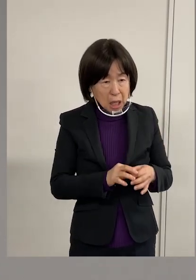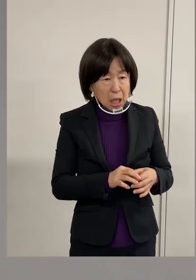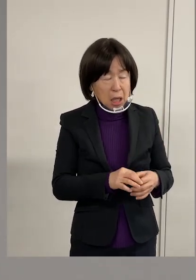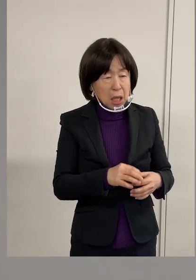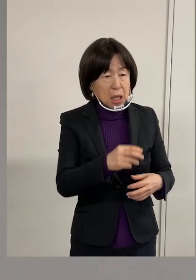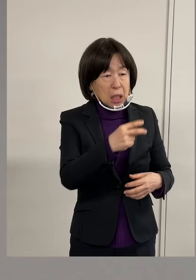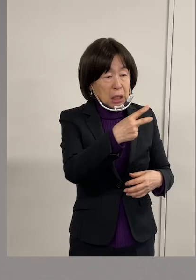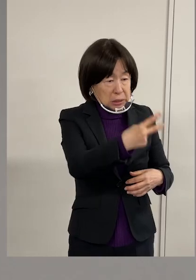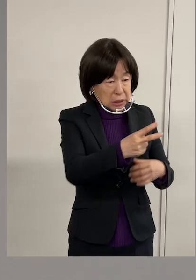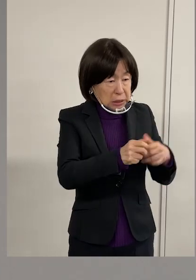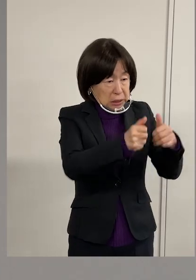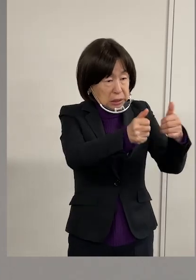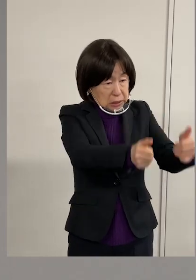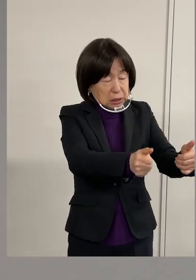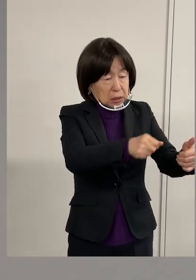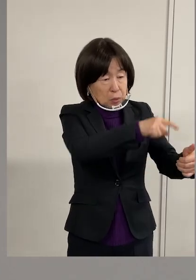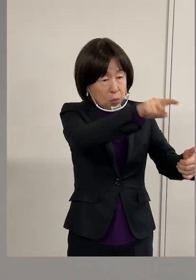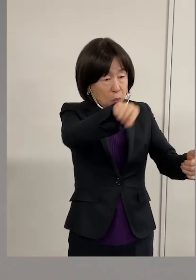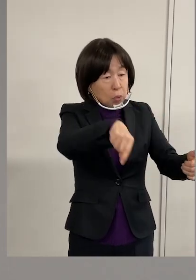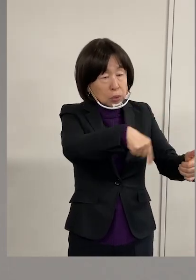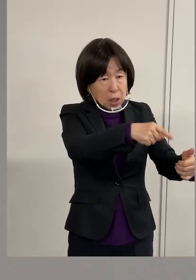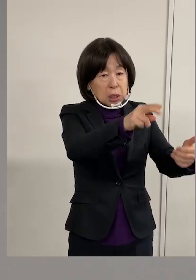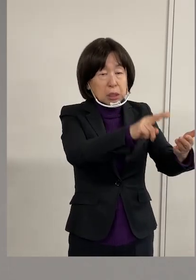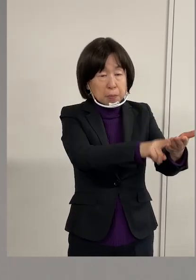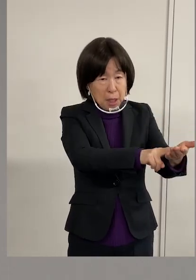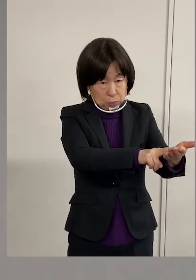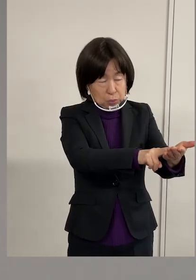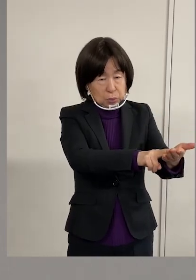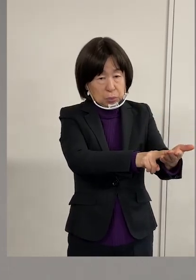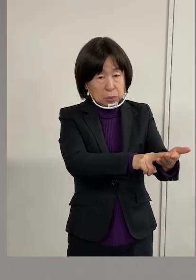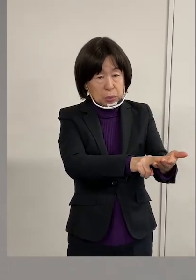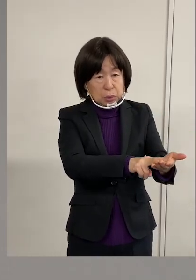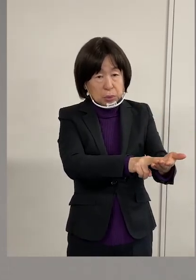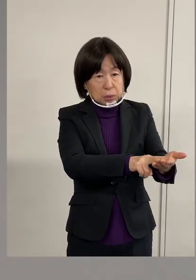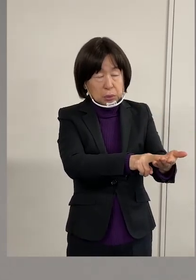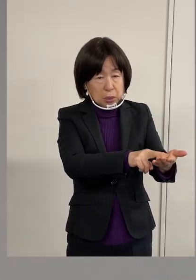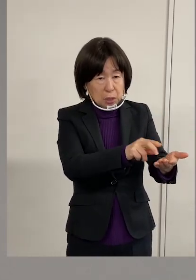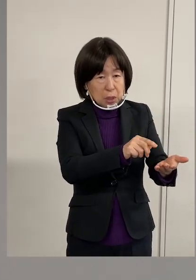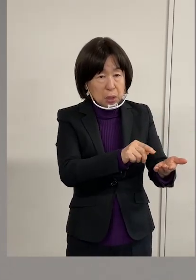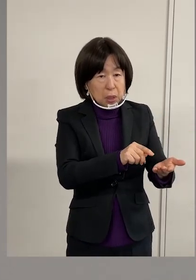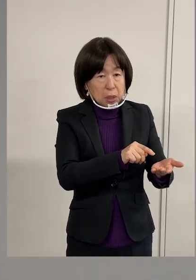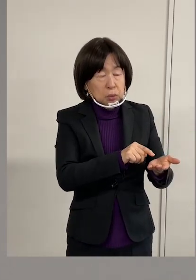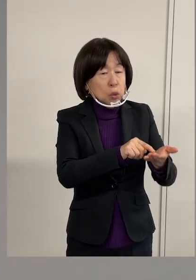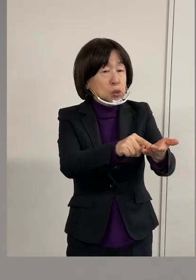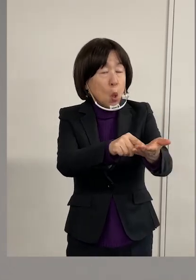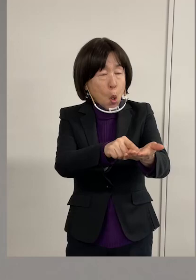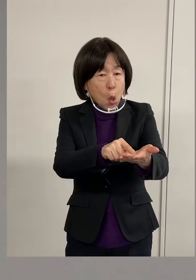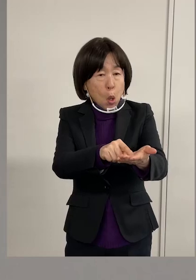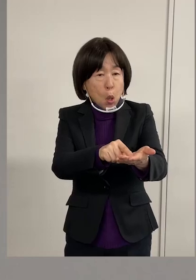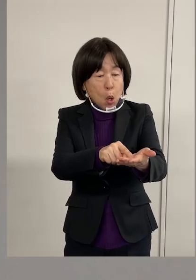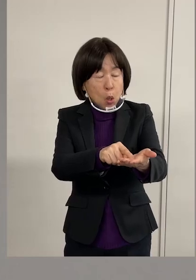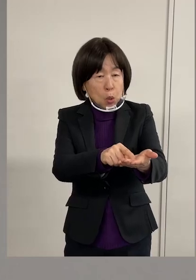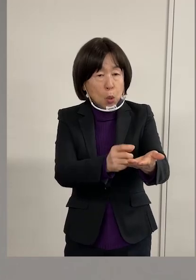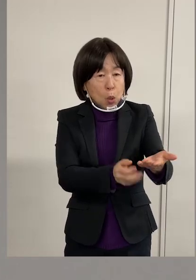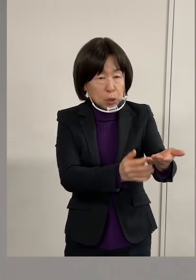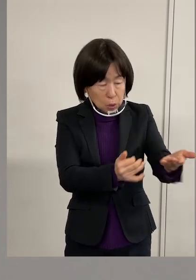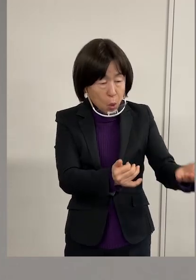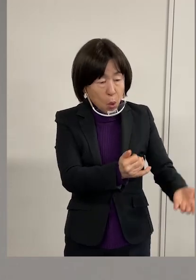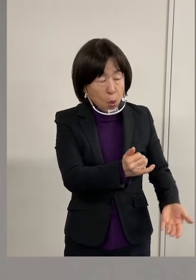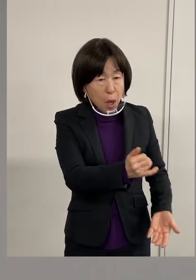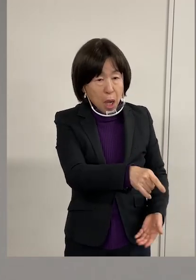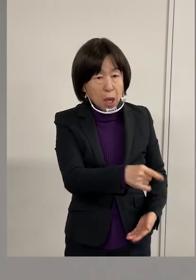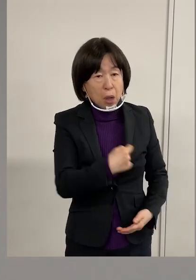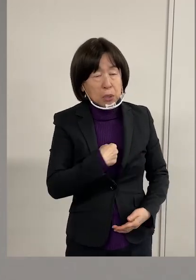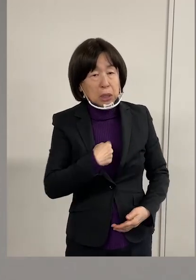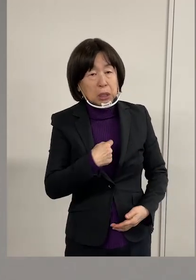ります。それで、訴訟を起こされました、方につきましてはね、結果的に言う